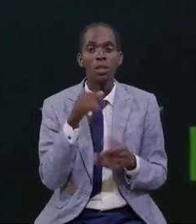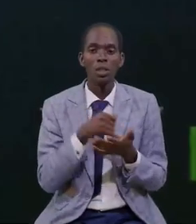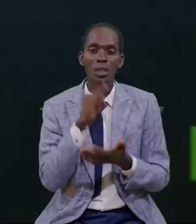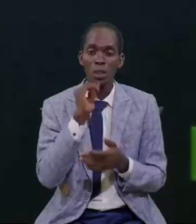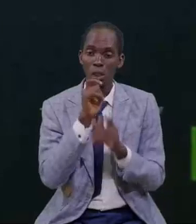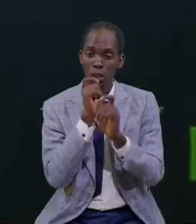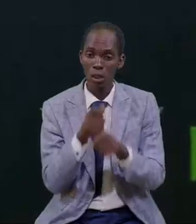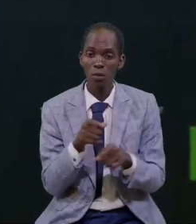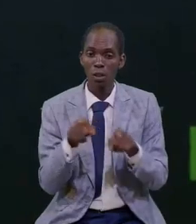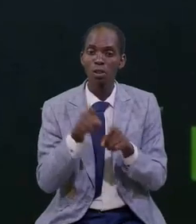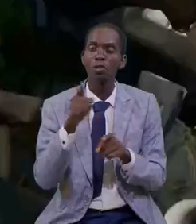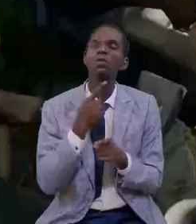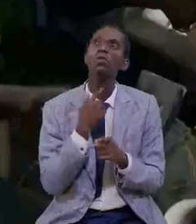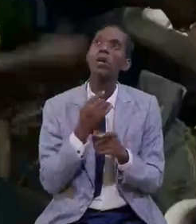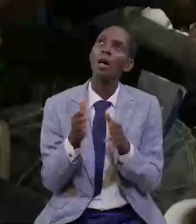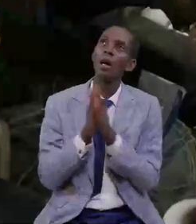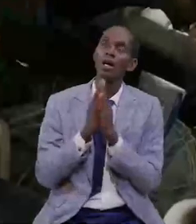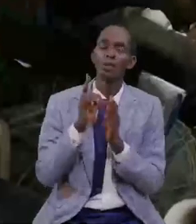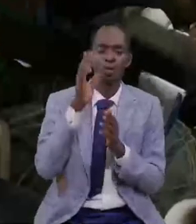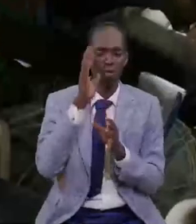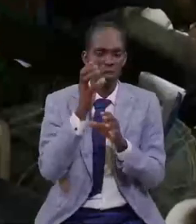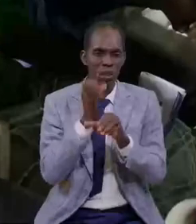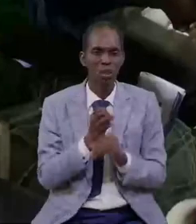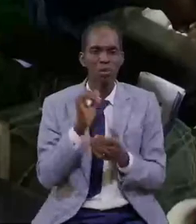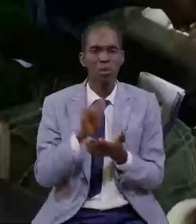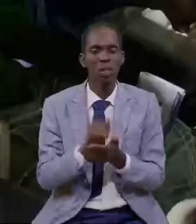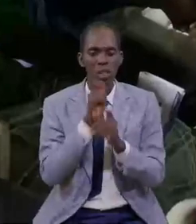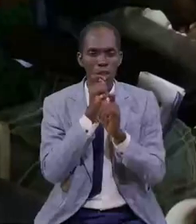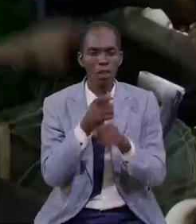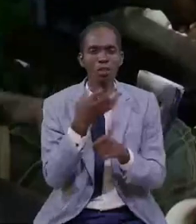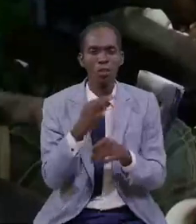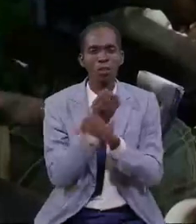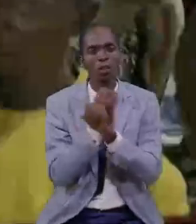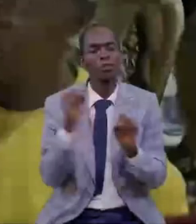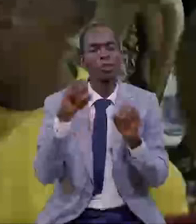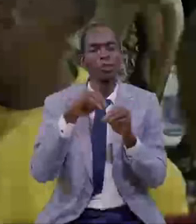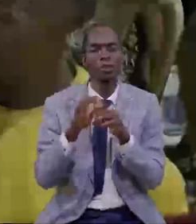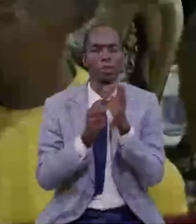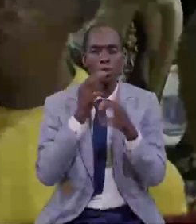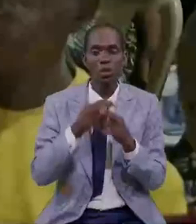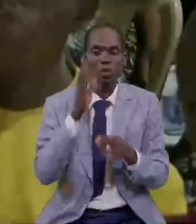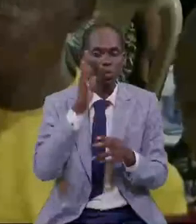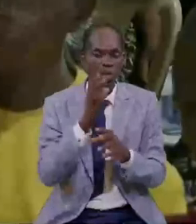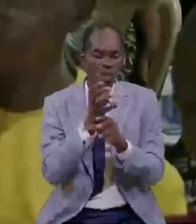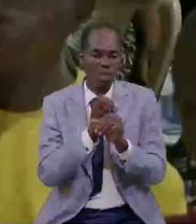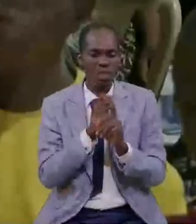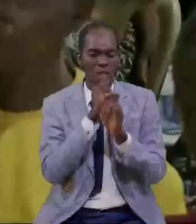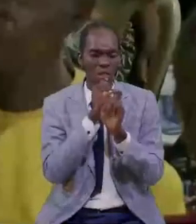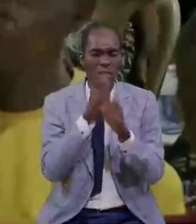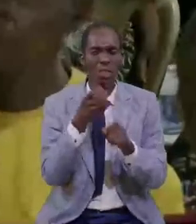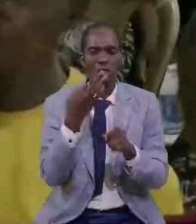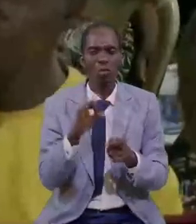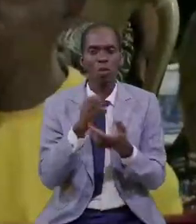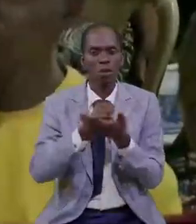vous recevrez le don du salut le don de la sanctification le